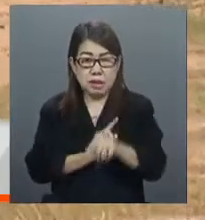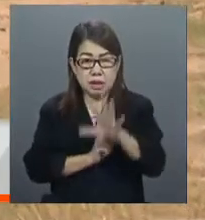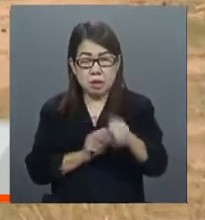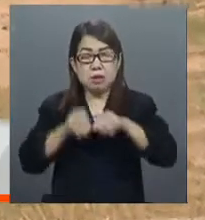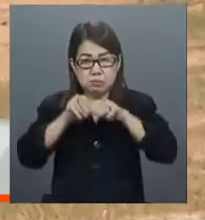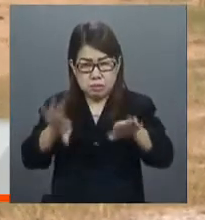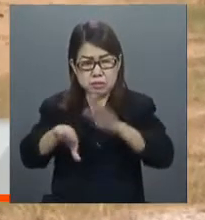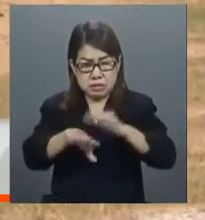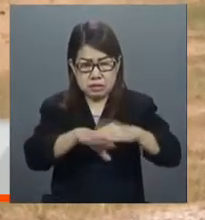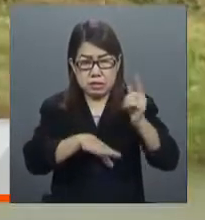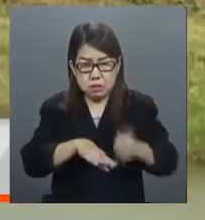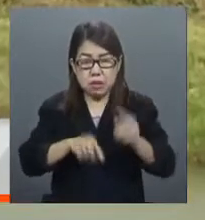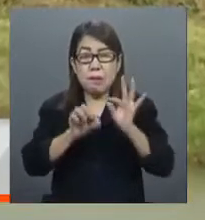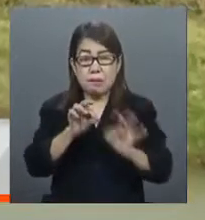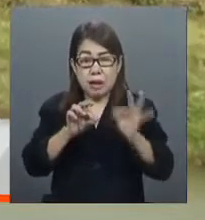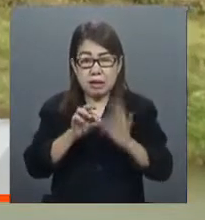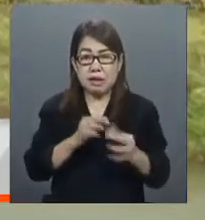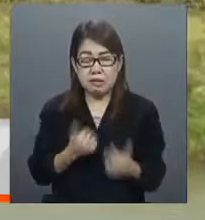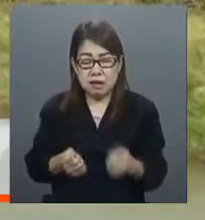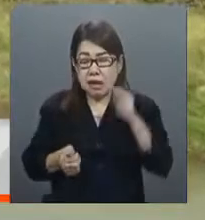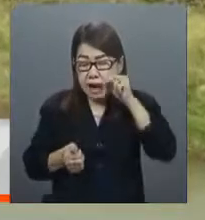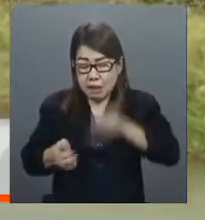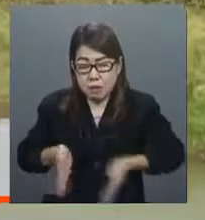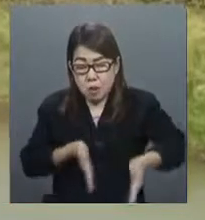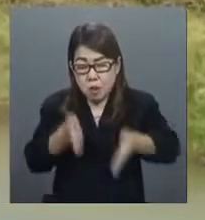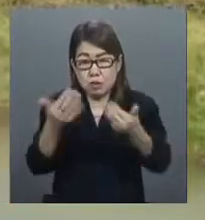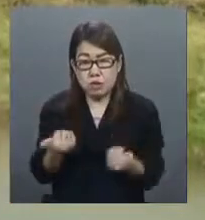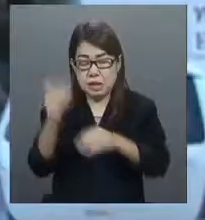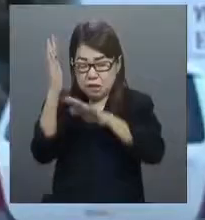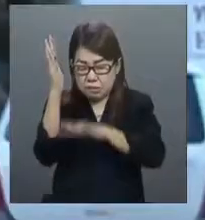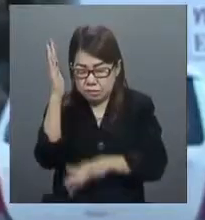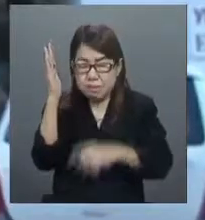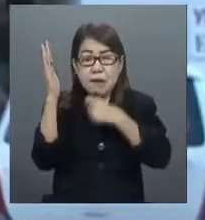หลังจากที่ลำพะเนียงซึ่งเป็นแหล่งน้ำดิบแห้งขอด